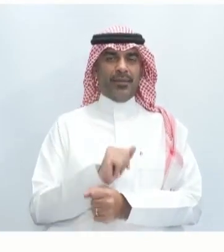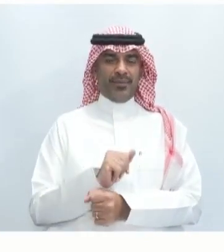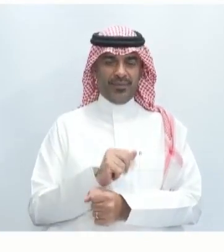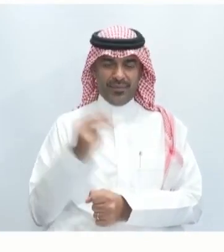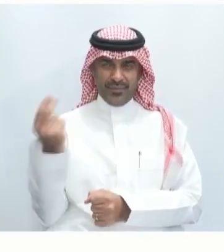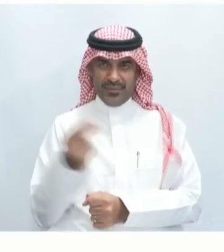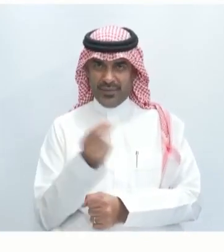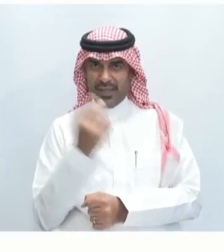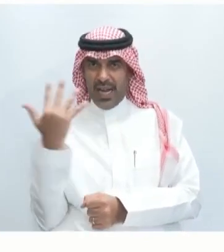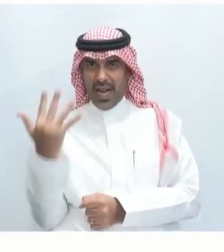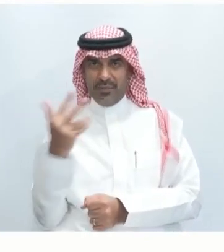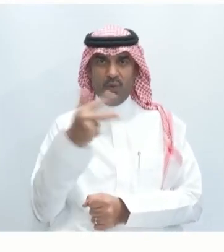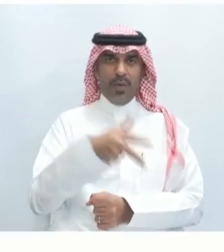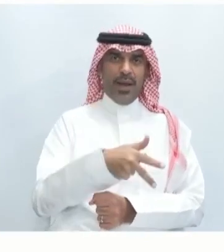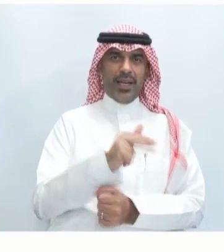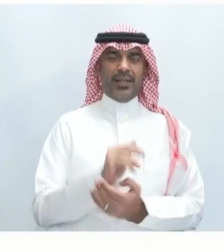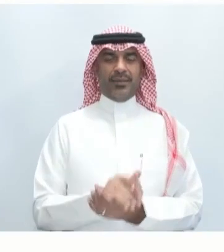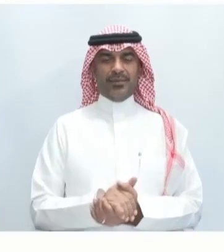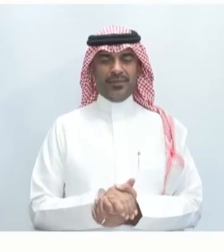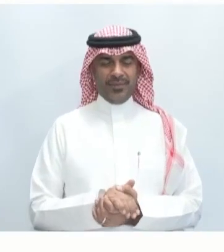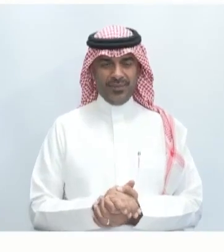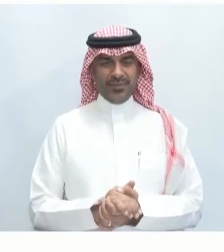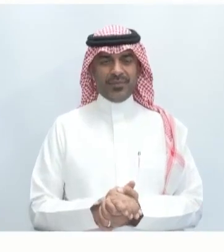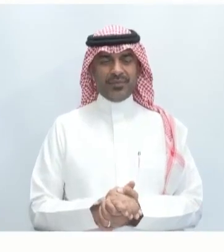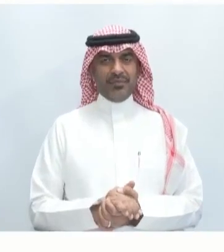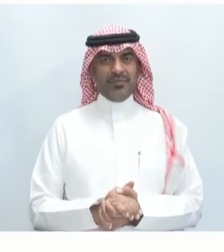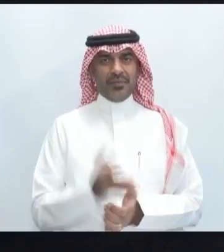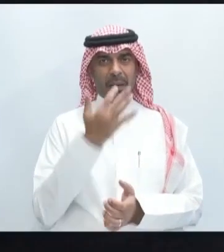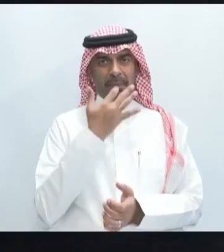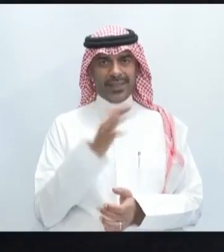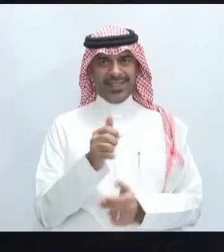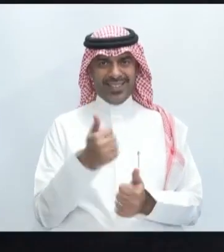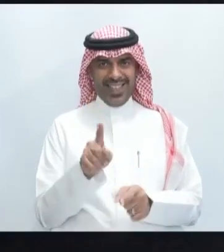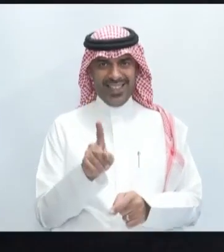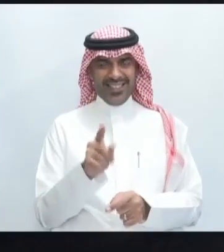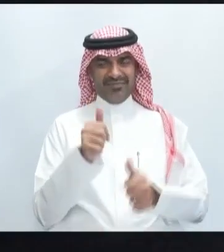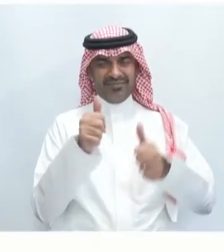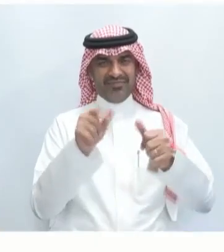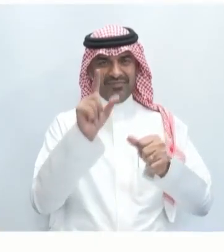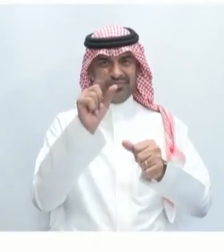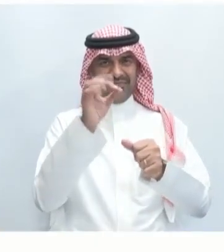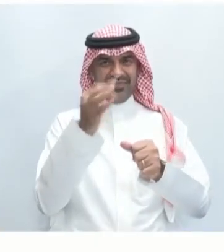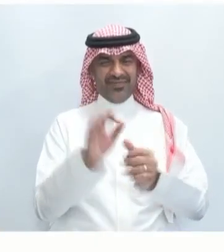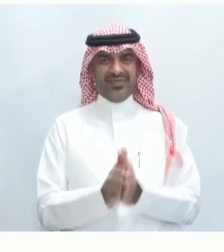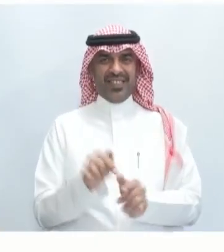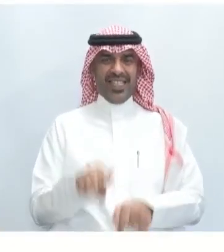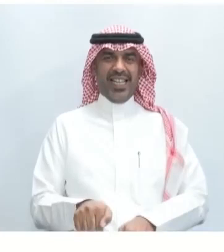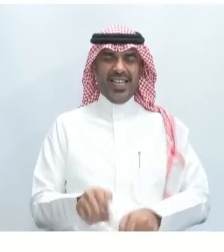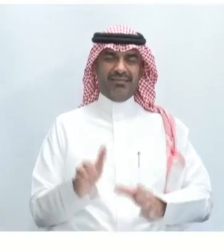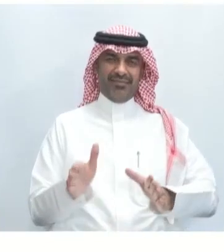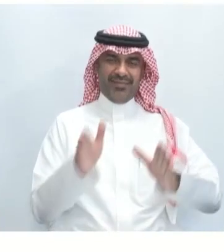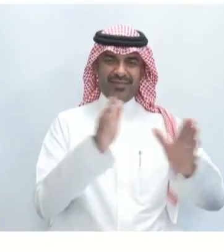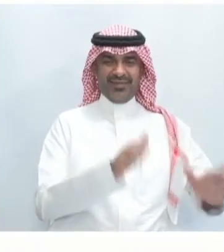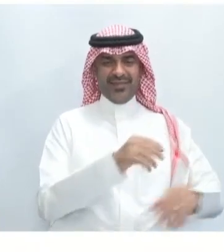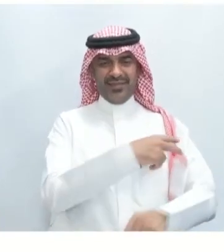فنكتبها بهذا الشكل يا مبدعين سهل ولا صعبه بارك الله فيكم الان نمسح